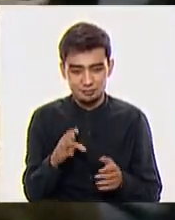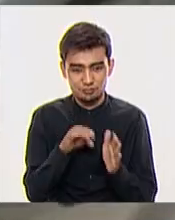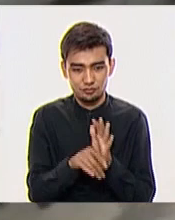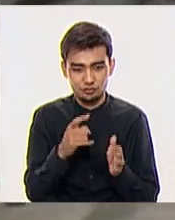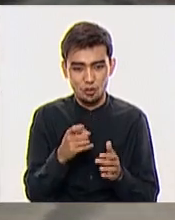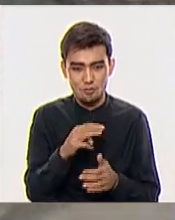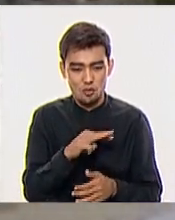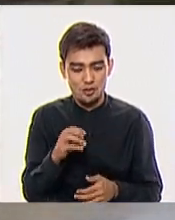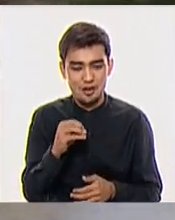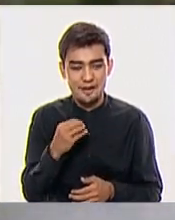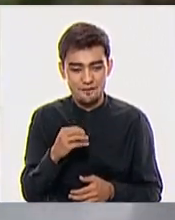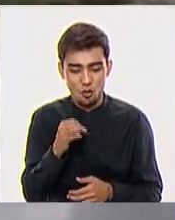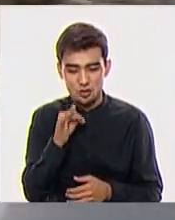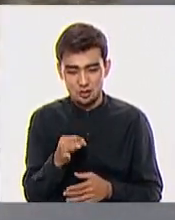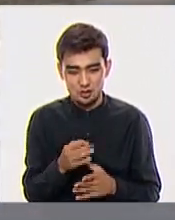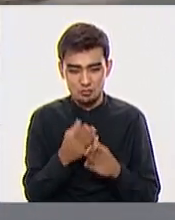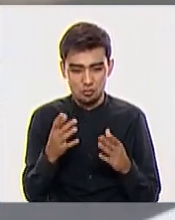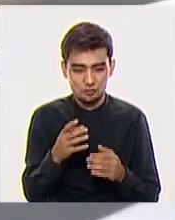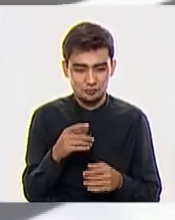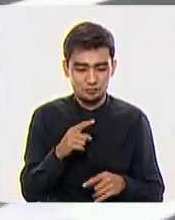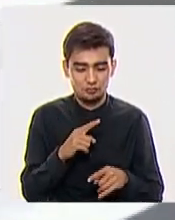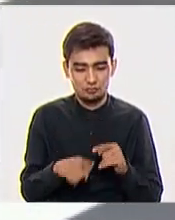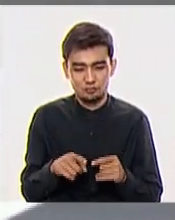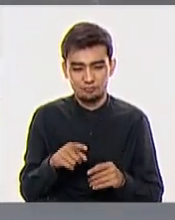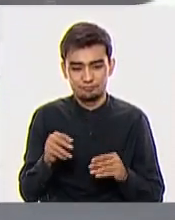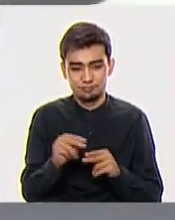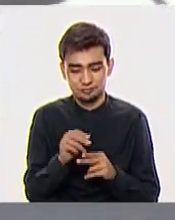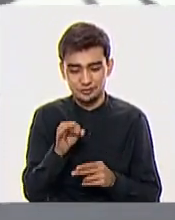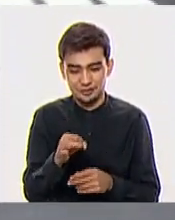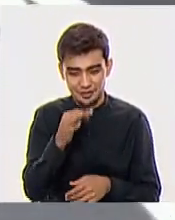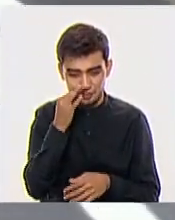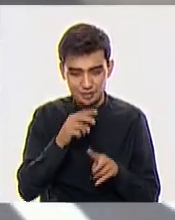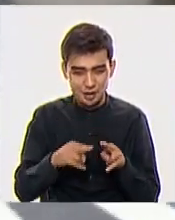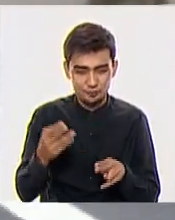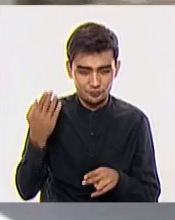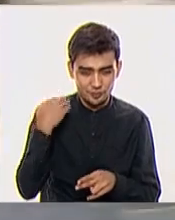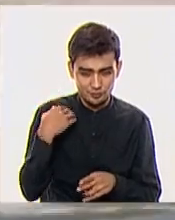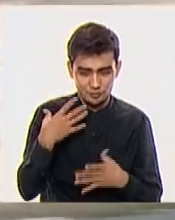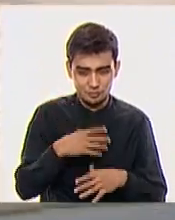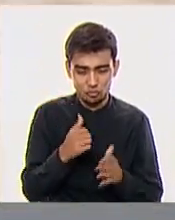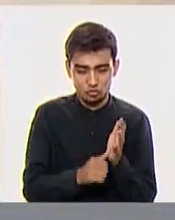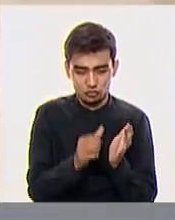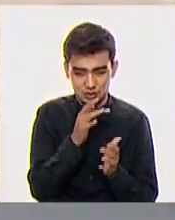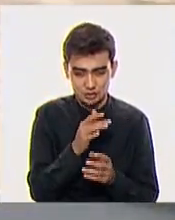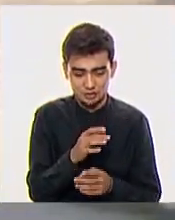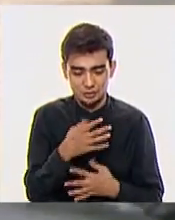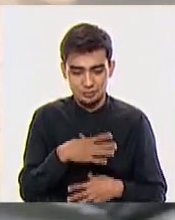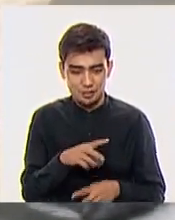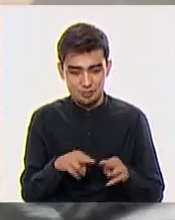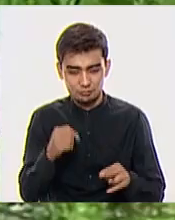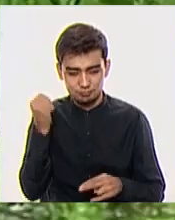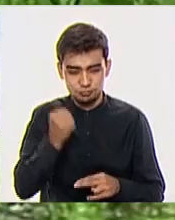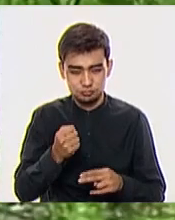сотни миллионов евро, так и более долгосрочный. Подобных наводнений в Германии не наблюдалось почти 60 лет. Основной